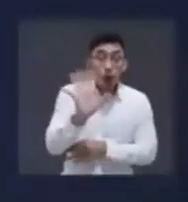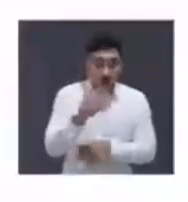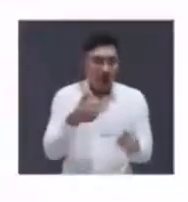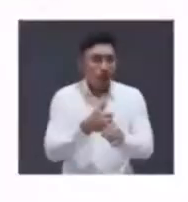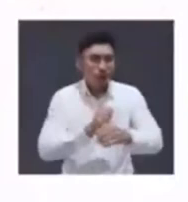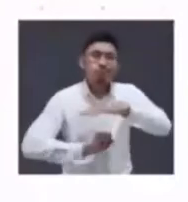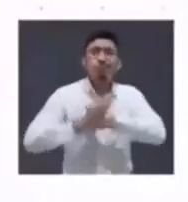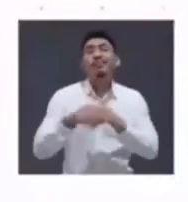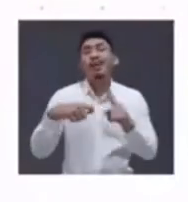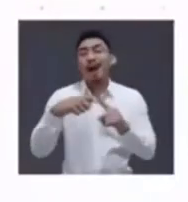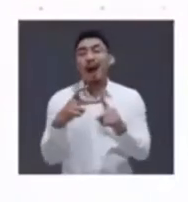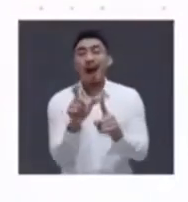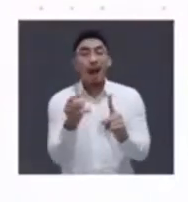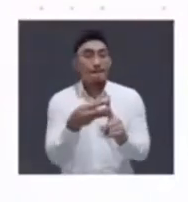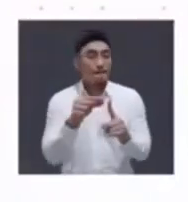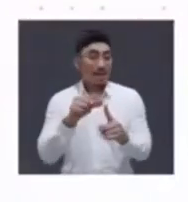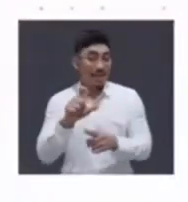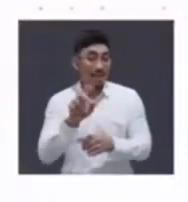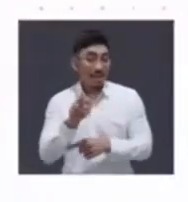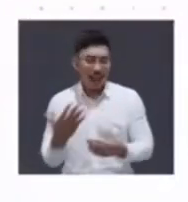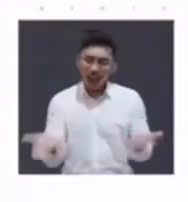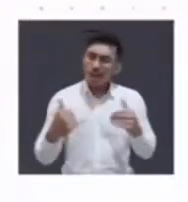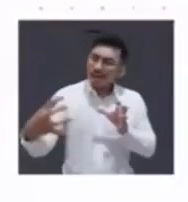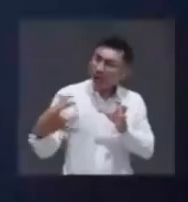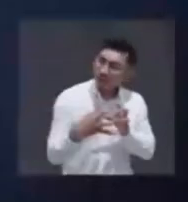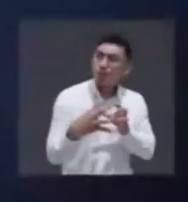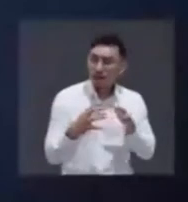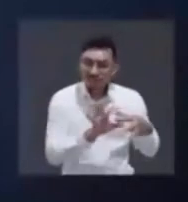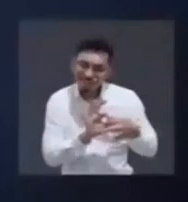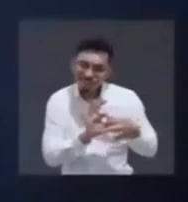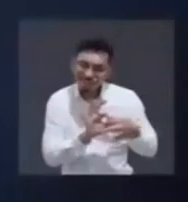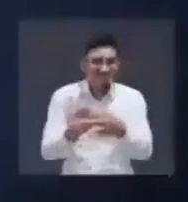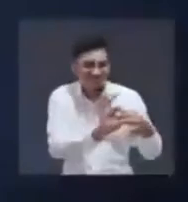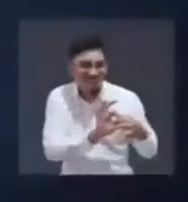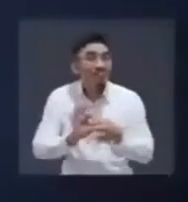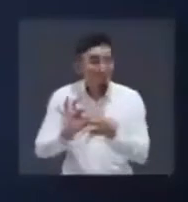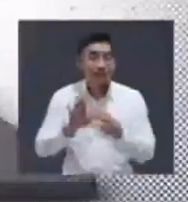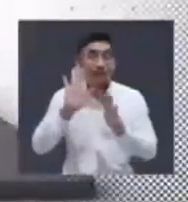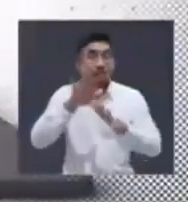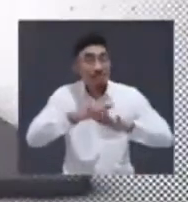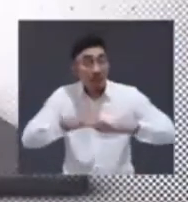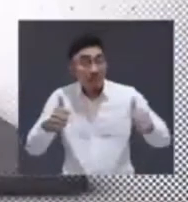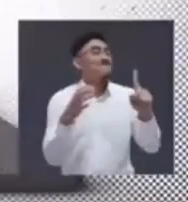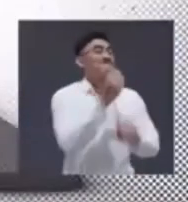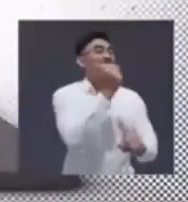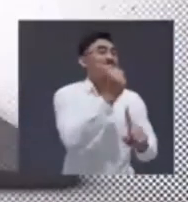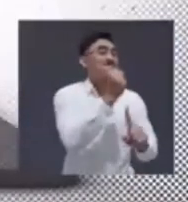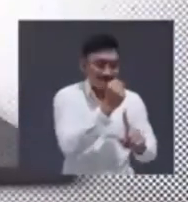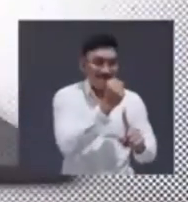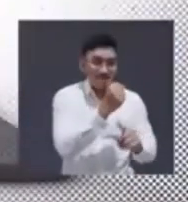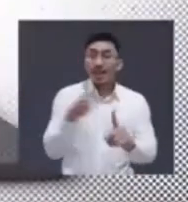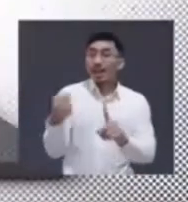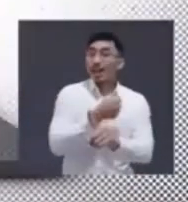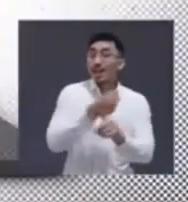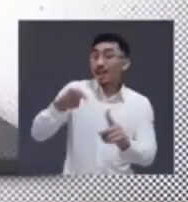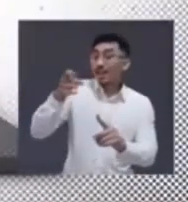itu oleh para pengunjung jangan lewatkan launching kehabisan Fei mari bergabung dan berkolaborasi dalam chb